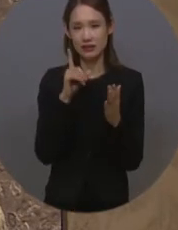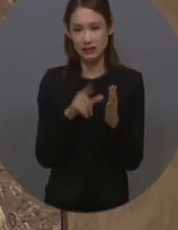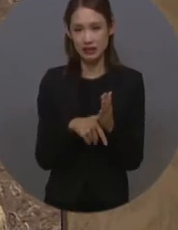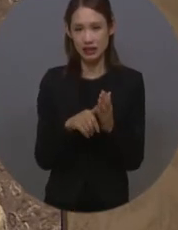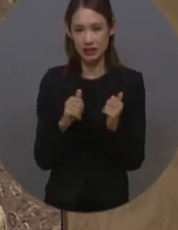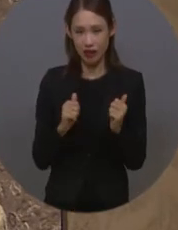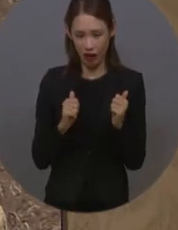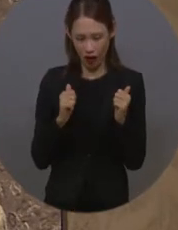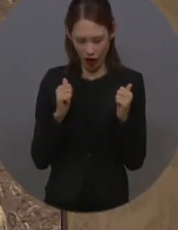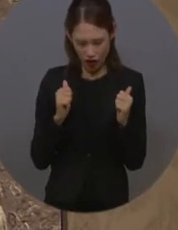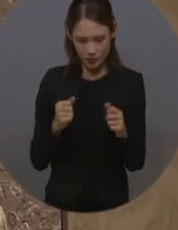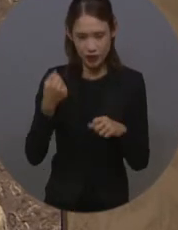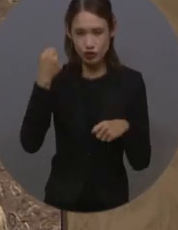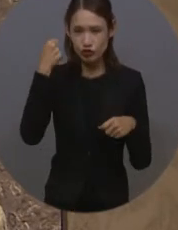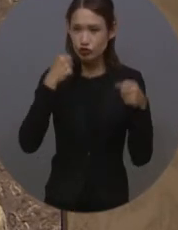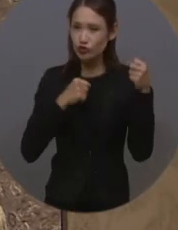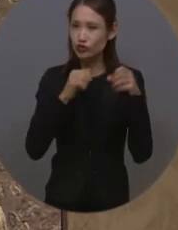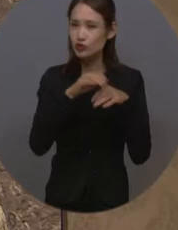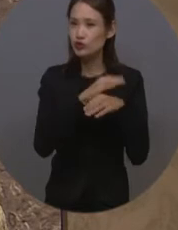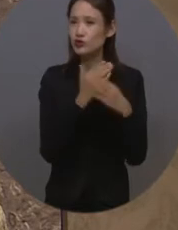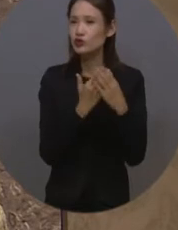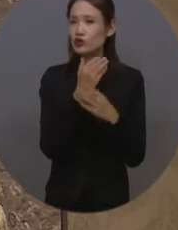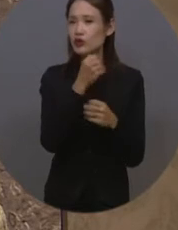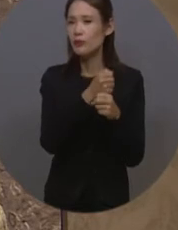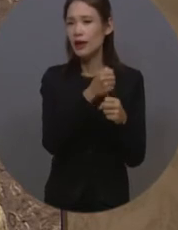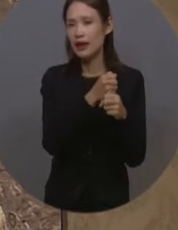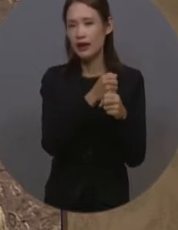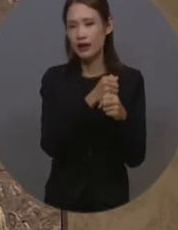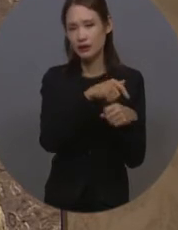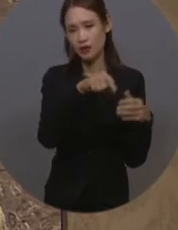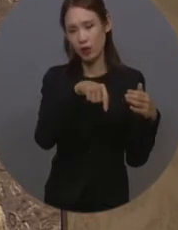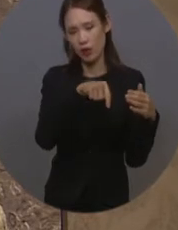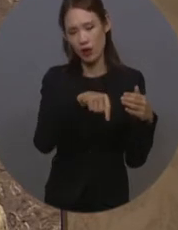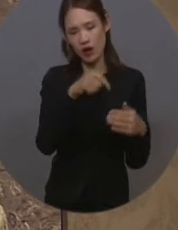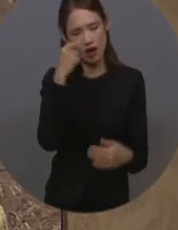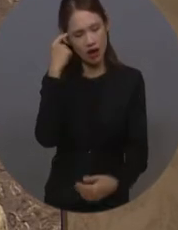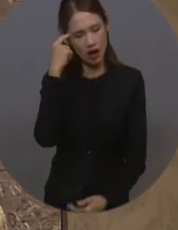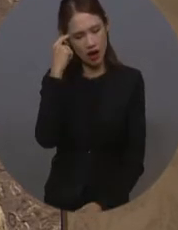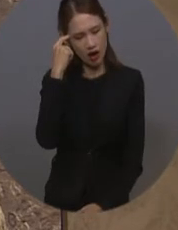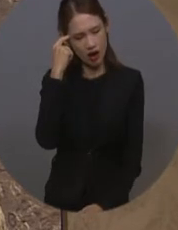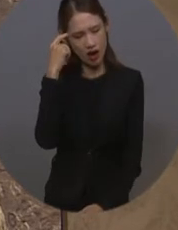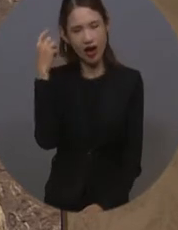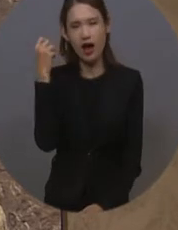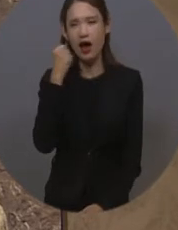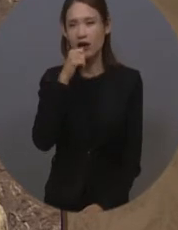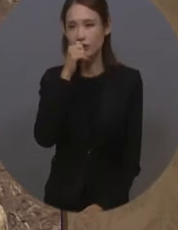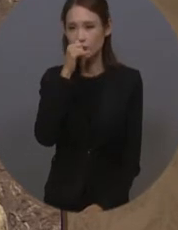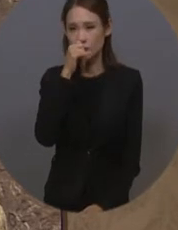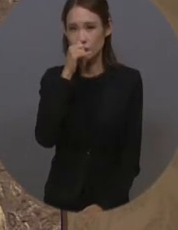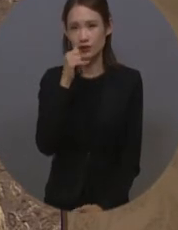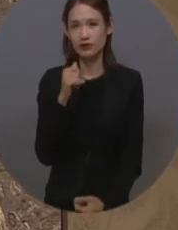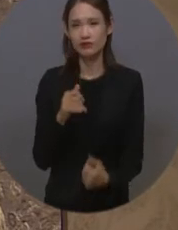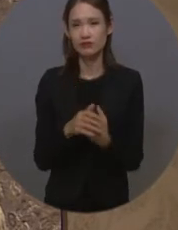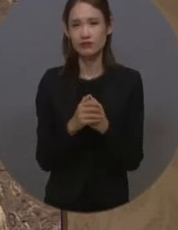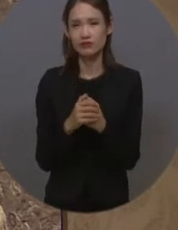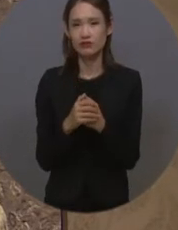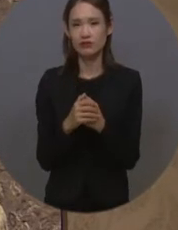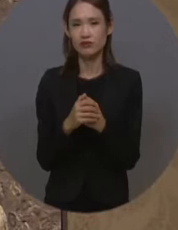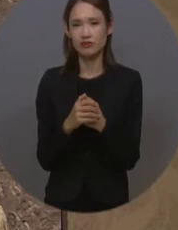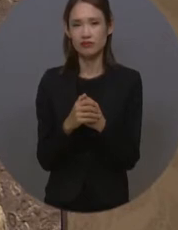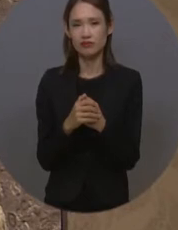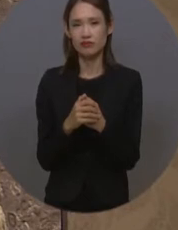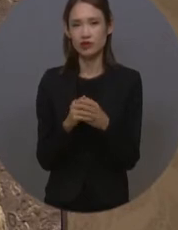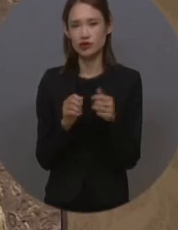열심히 구두 메이커에서 일을 하고 있었다라는 그 사실 하나만 가지고 예.